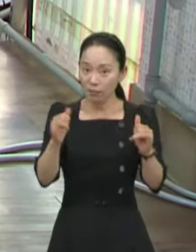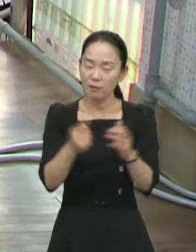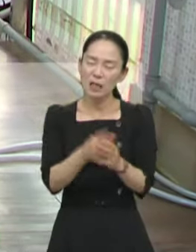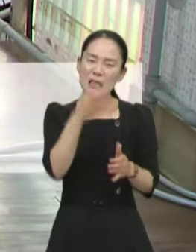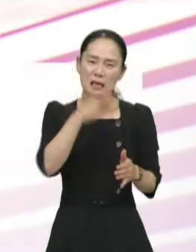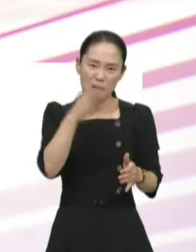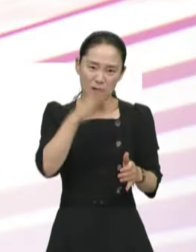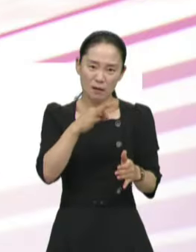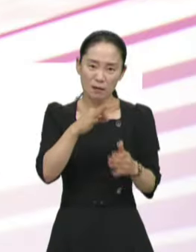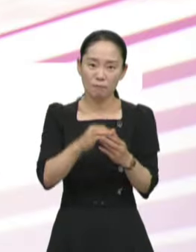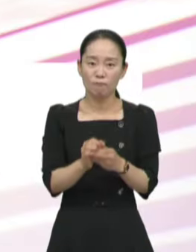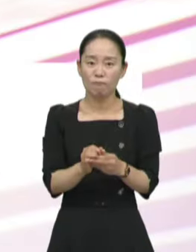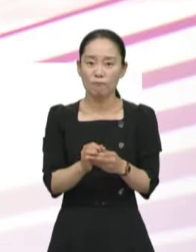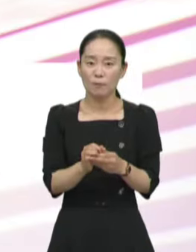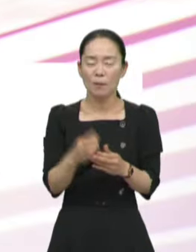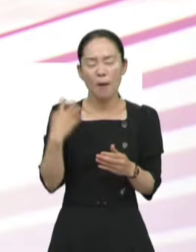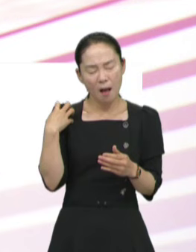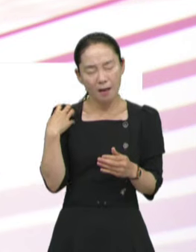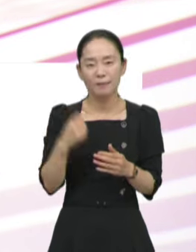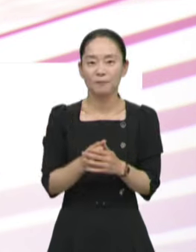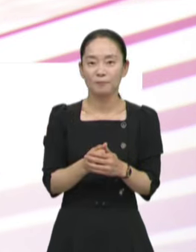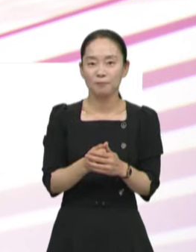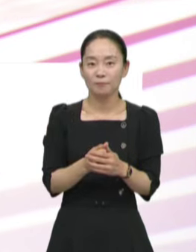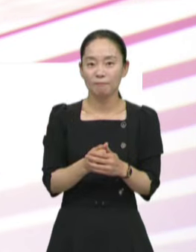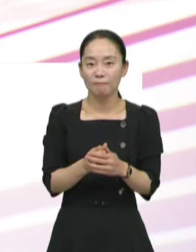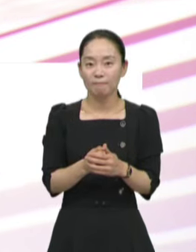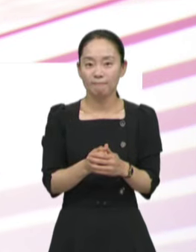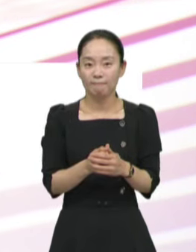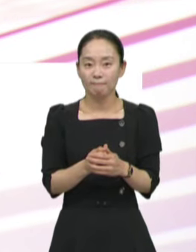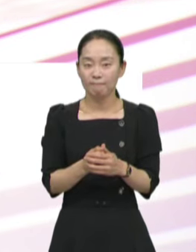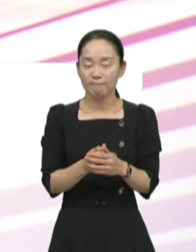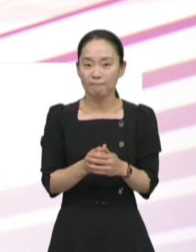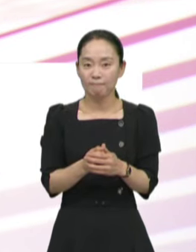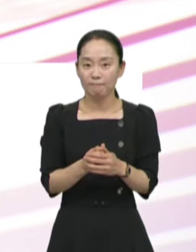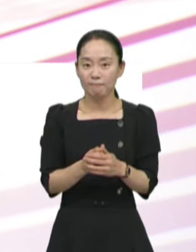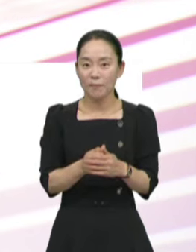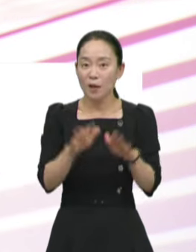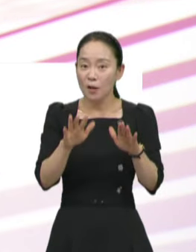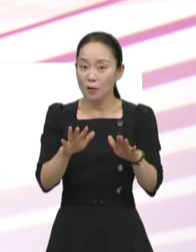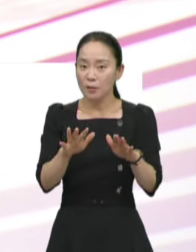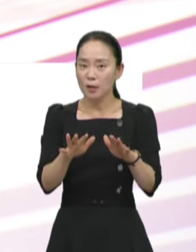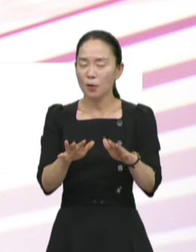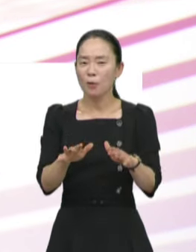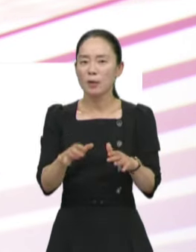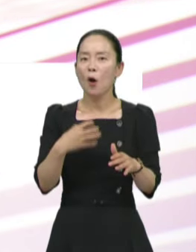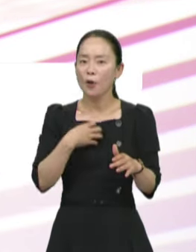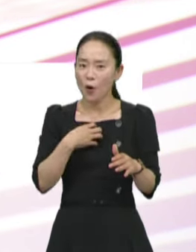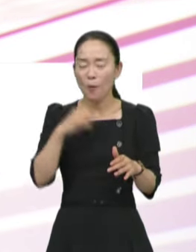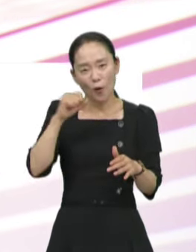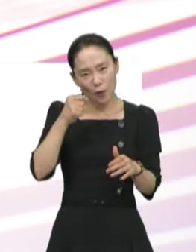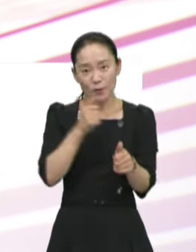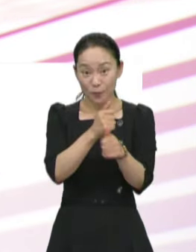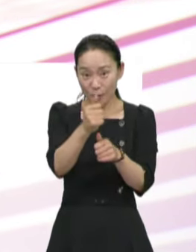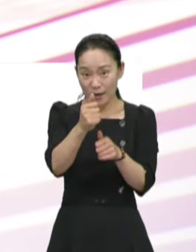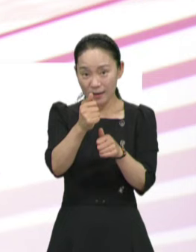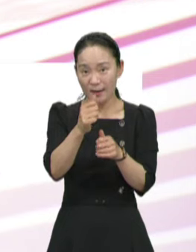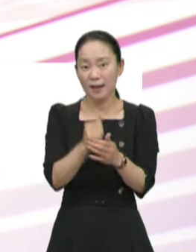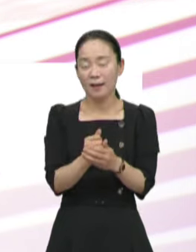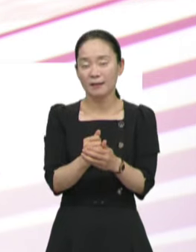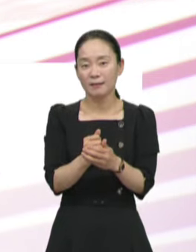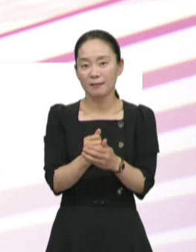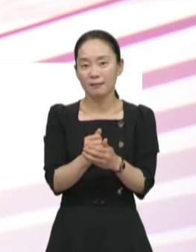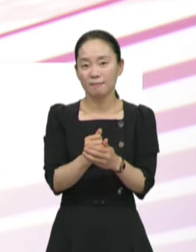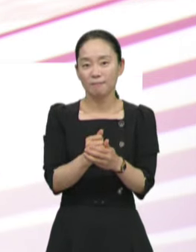이자 너무 많고 또 이에 대해서 또 현재 위기를 극복하는 데 굉장히 어려움이